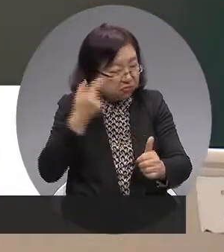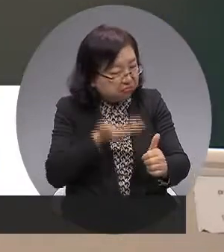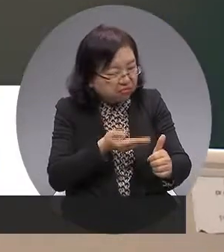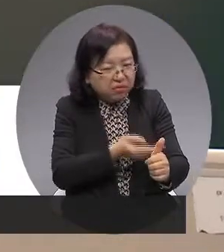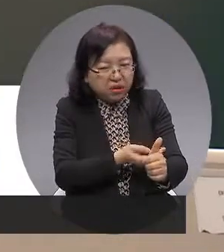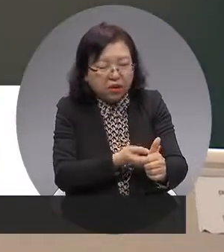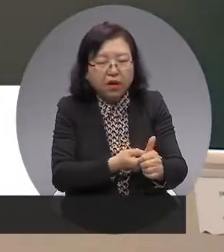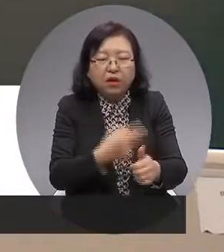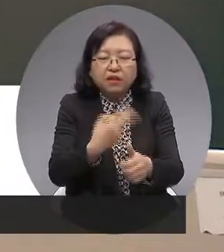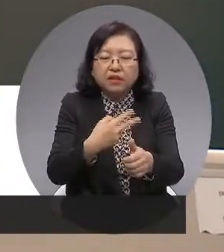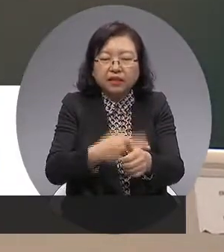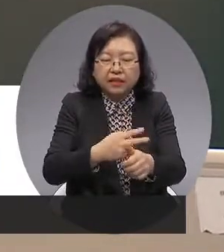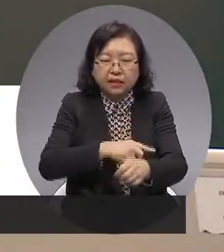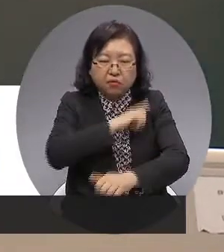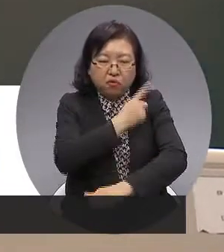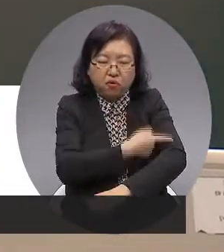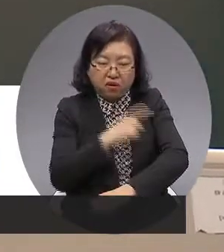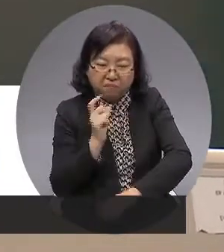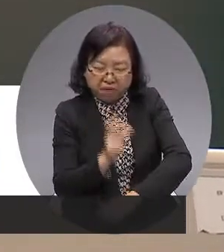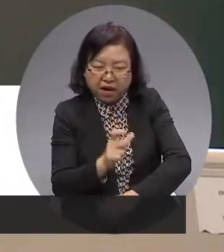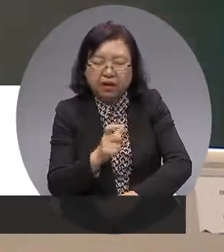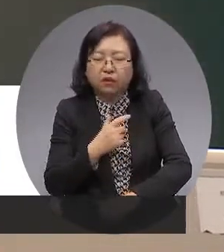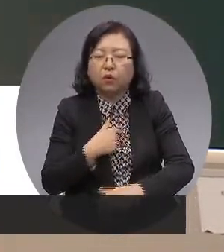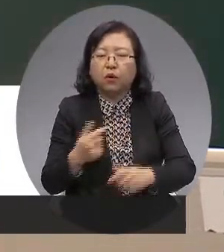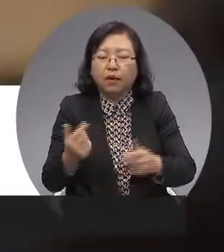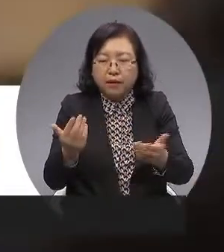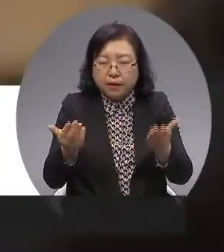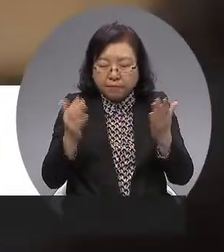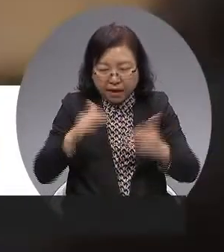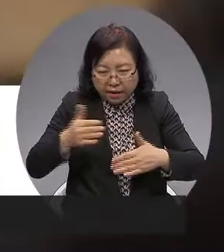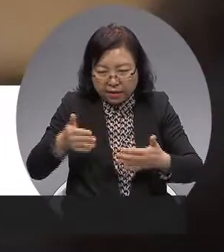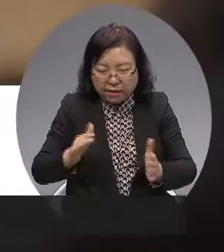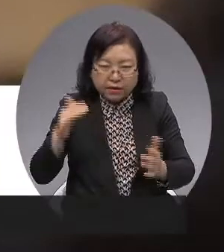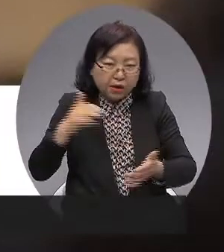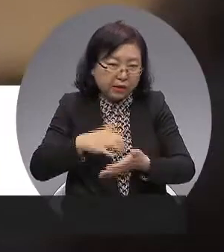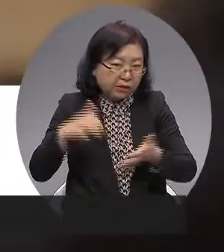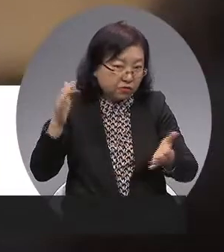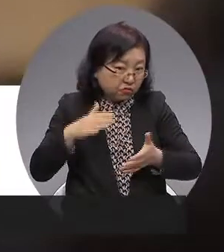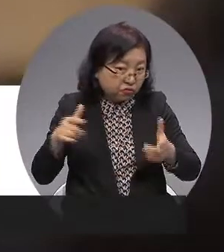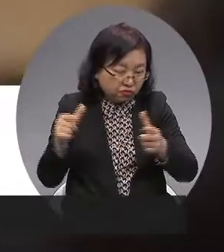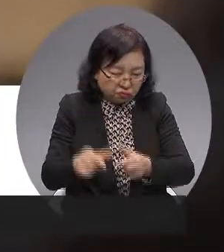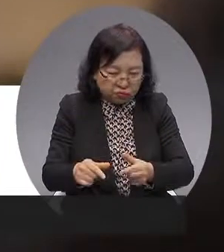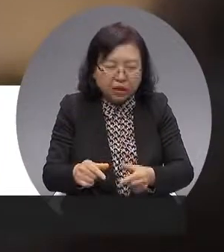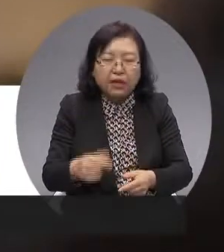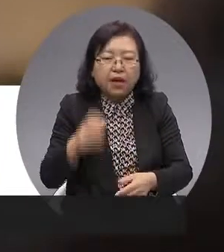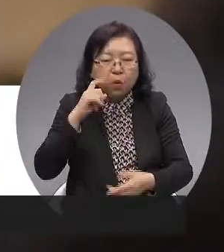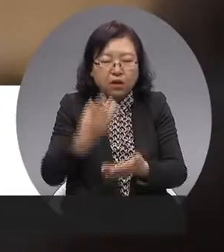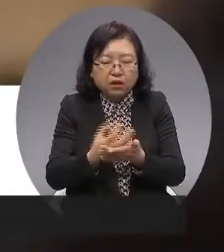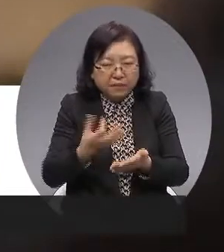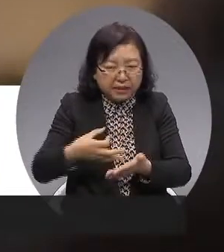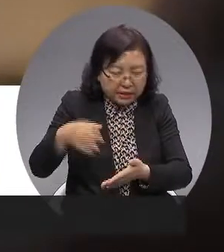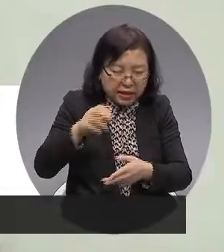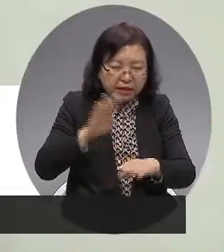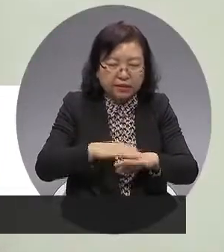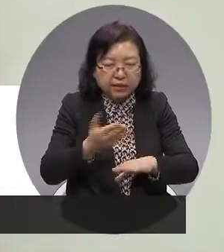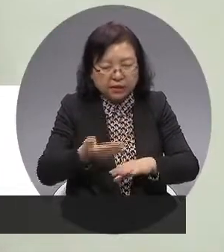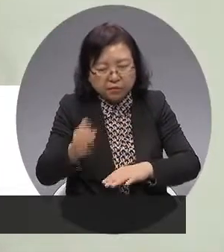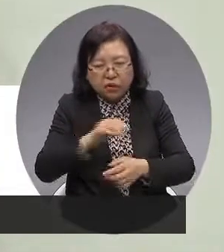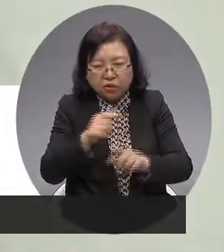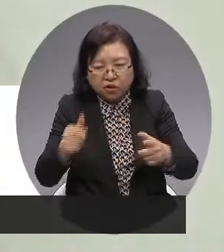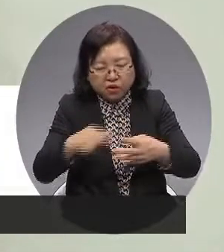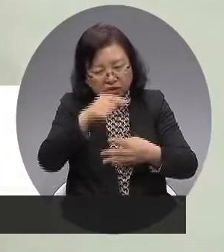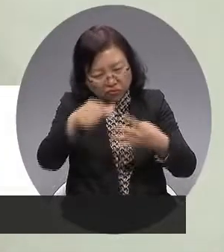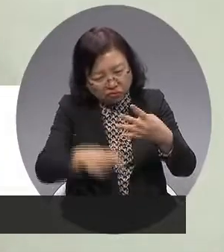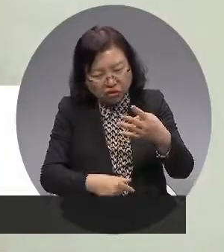행정 업무 경감, 학급당 학생 수 감축, 승진 제도 개선과 임금 인상 등 12개 항에 대한